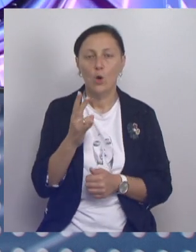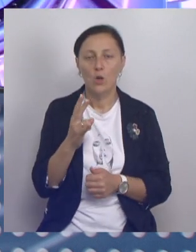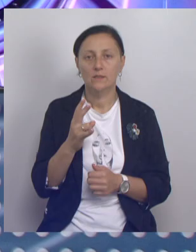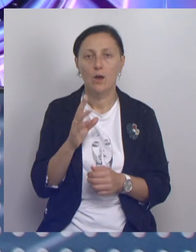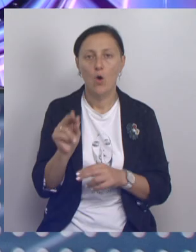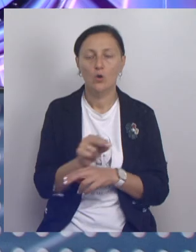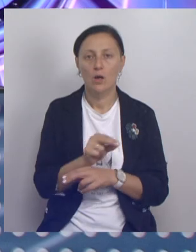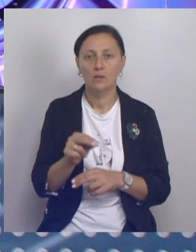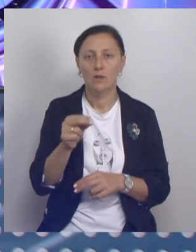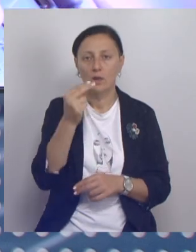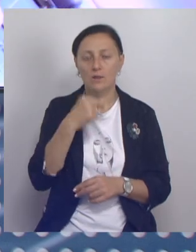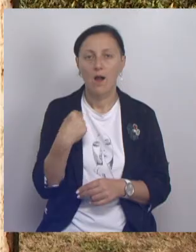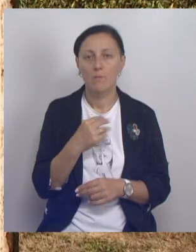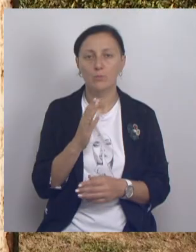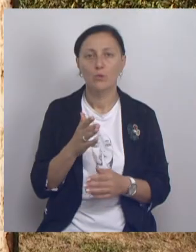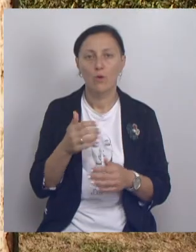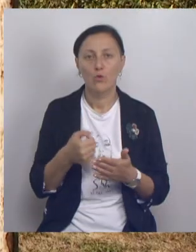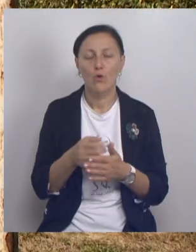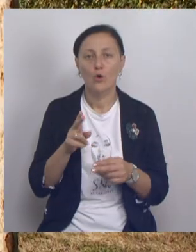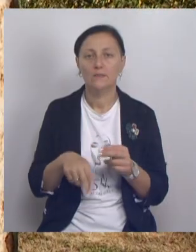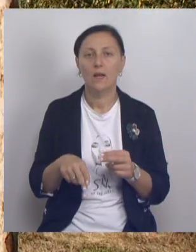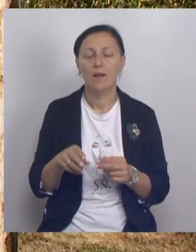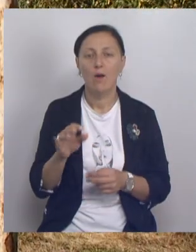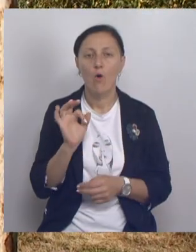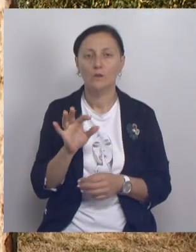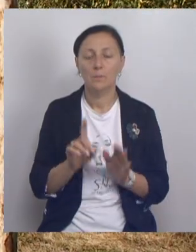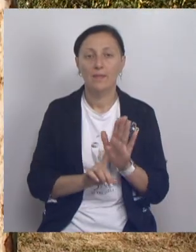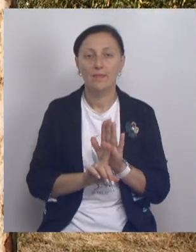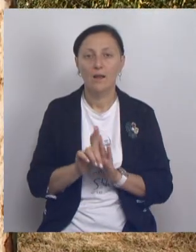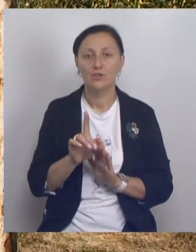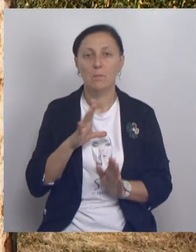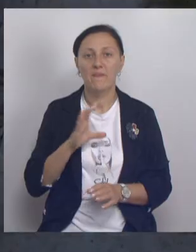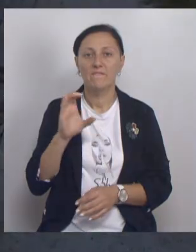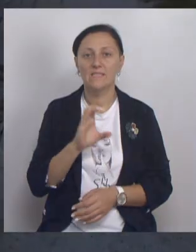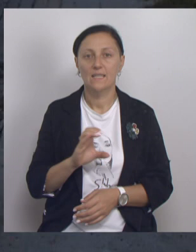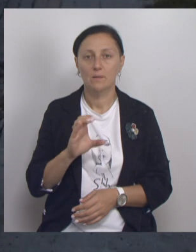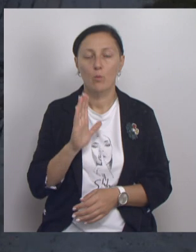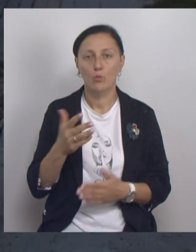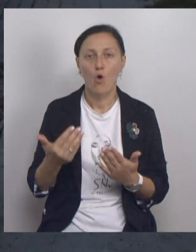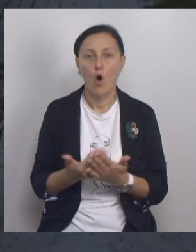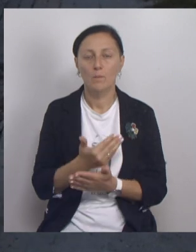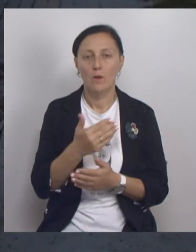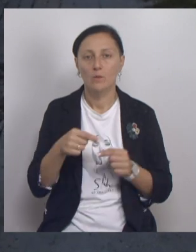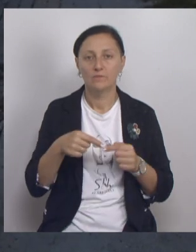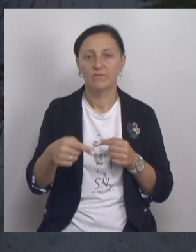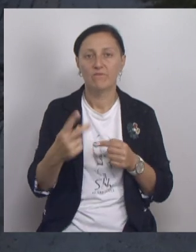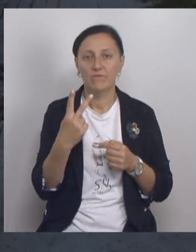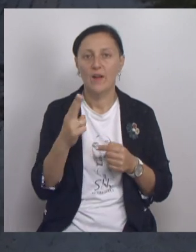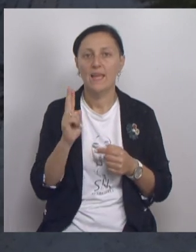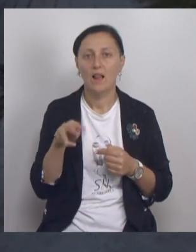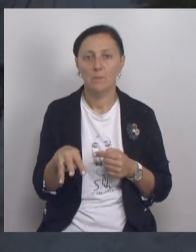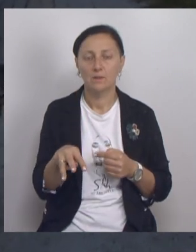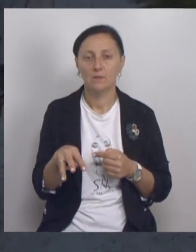концу октября. Работы уже идут. Начали в 10-х числах сентября. Предстоит обновить более 2 километров. На